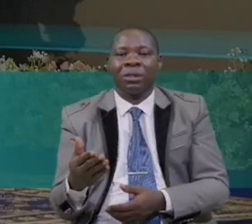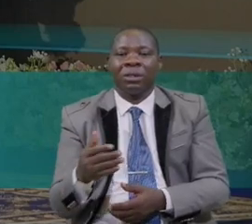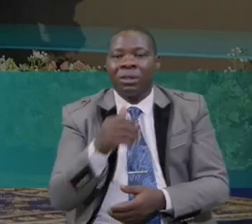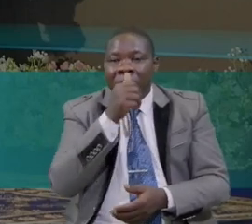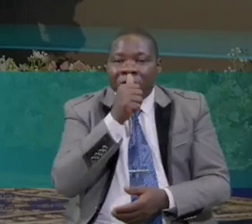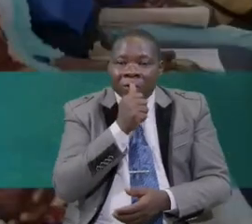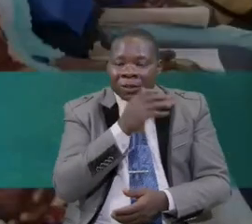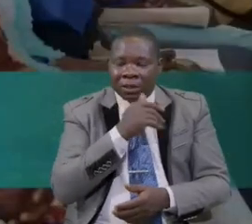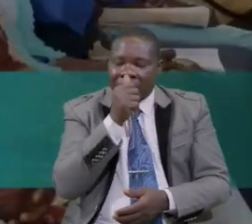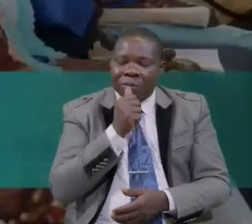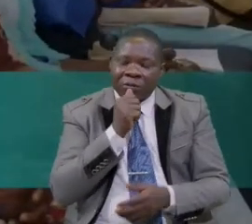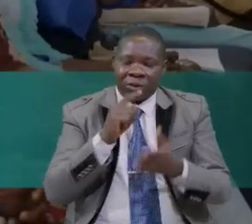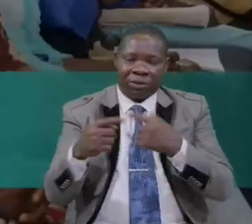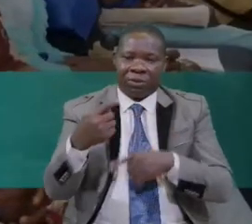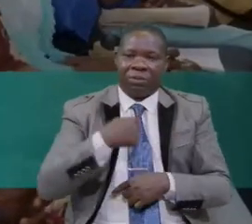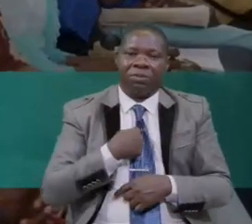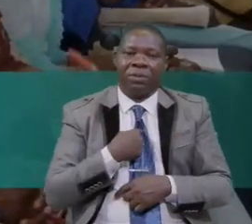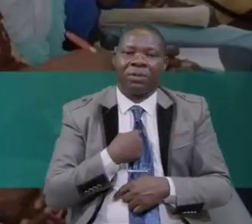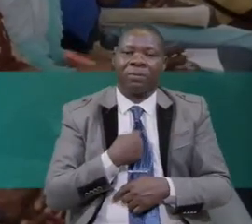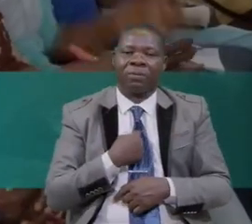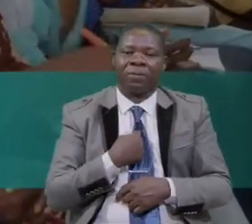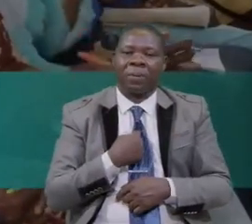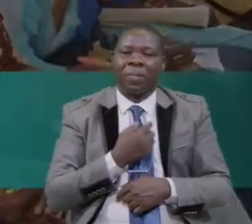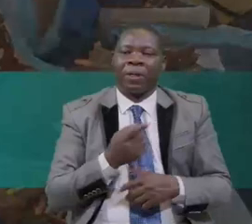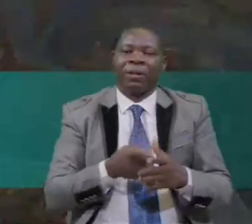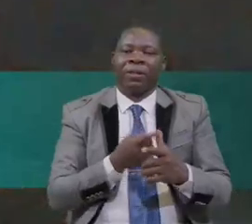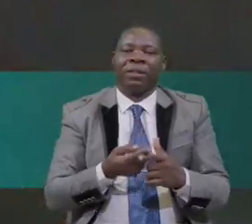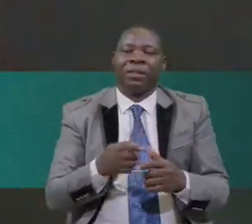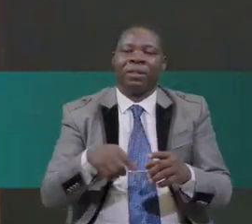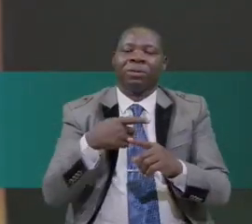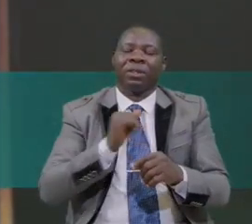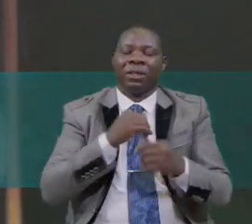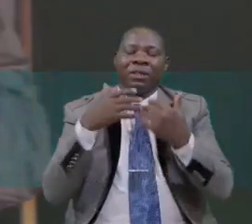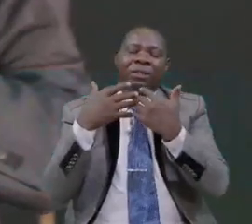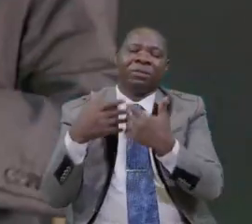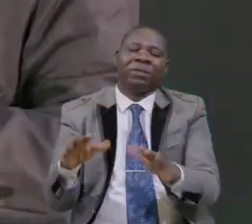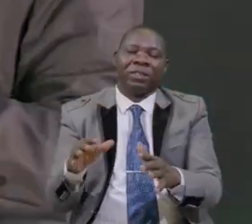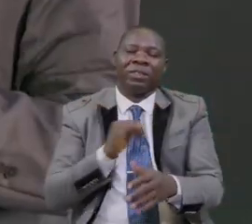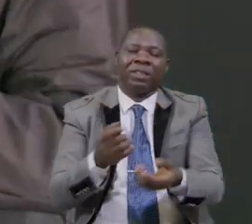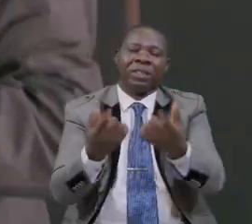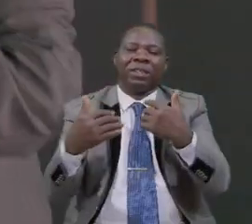qui m'était personnel. Quand j'ai fini, j'étais revenu.